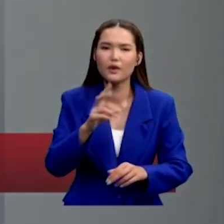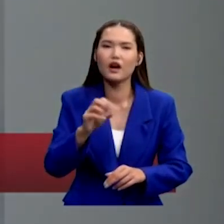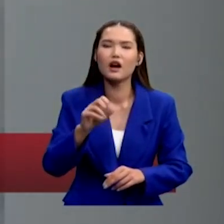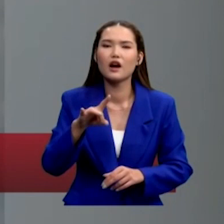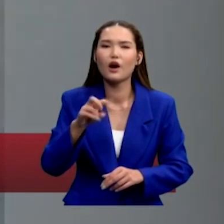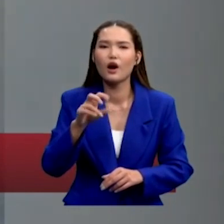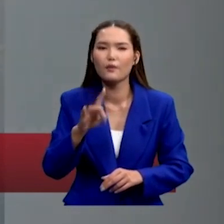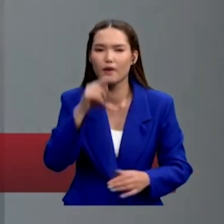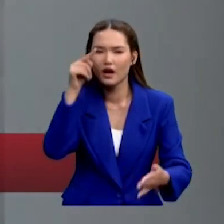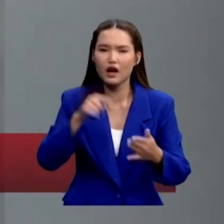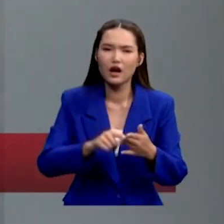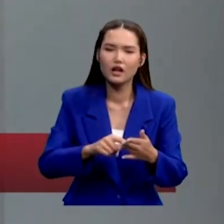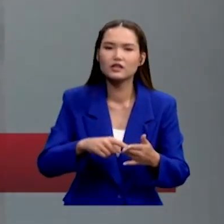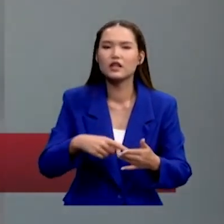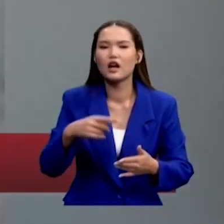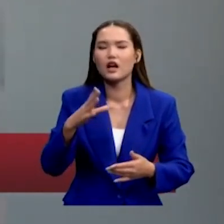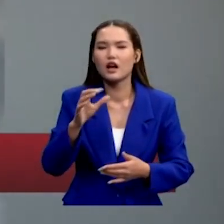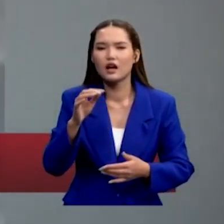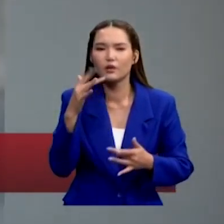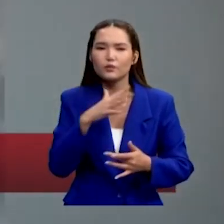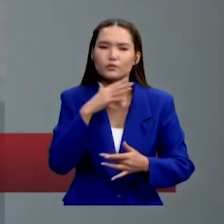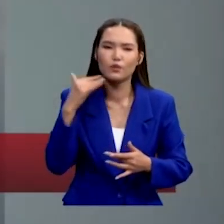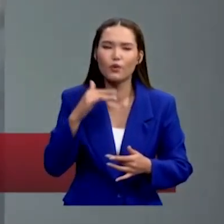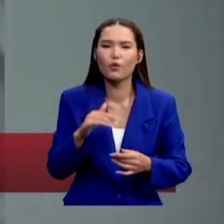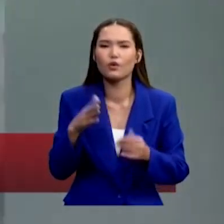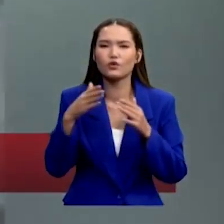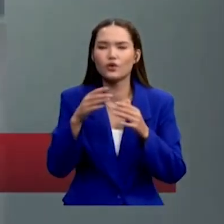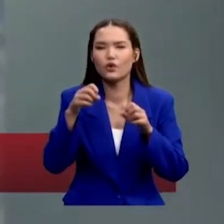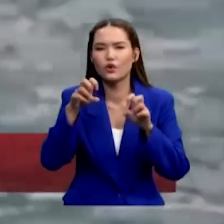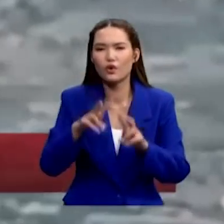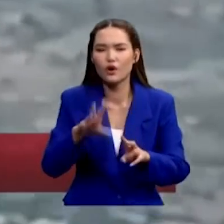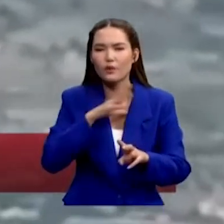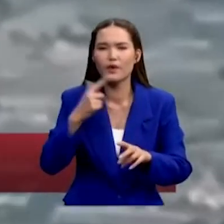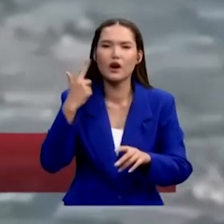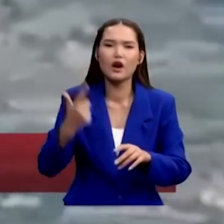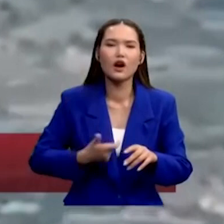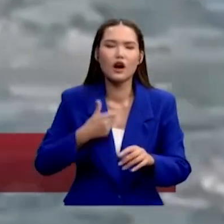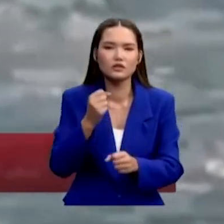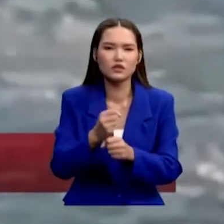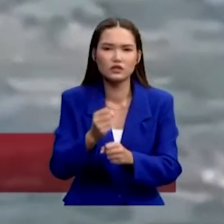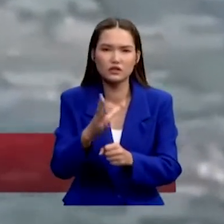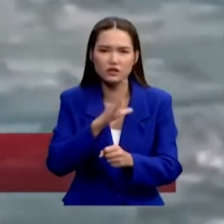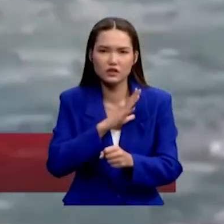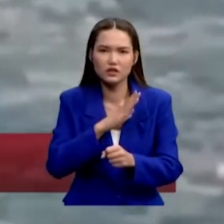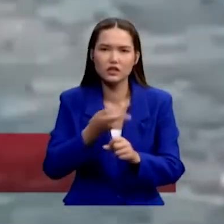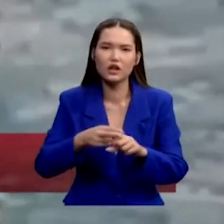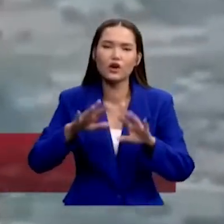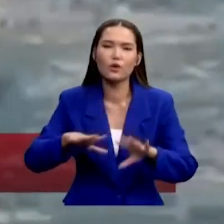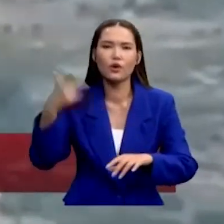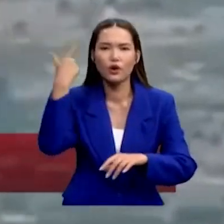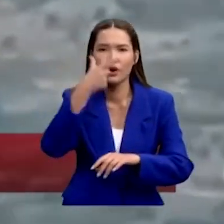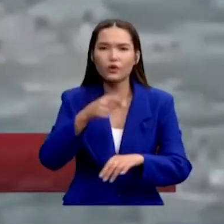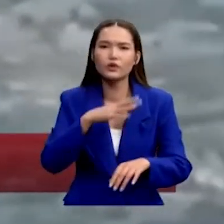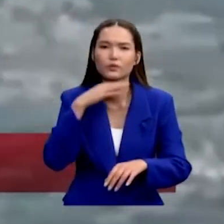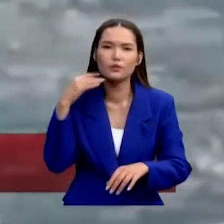кетті. Ресми Баку армяндар арандатушылыққа барып жатыр деп кеше әскери операция бастады. Соңғы мәліметтер бойынша қазір